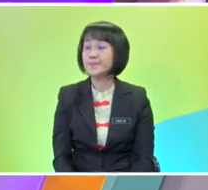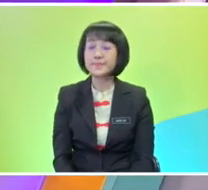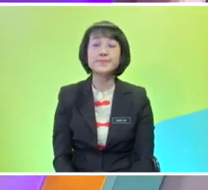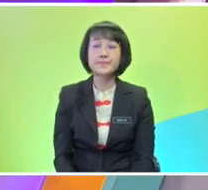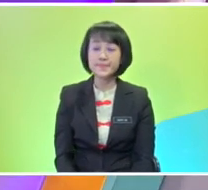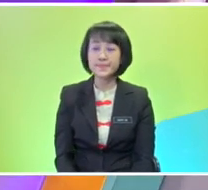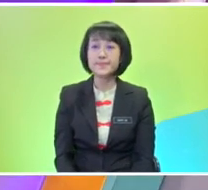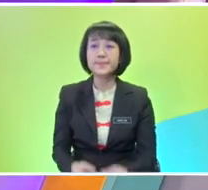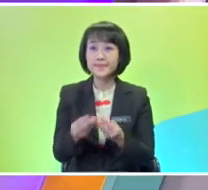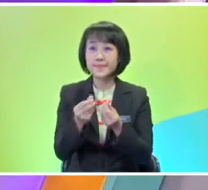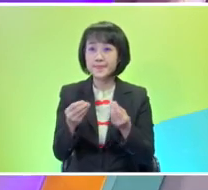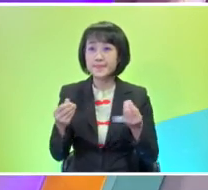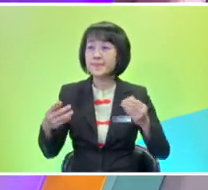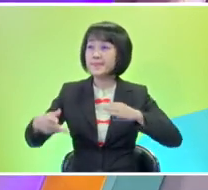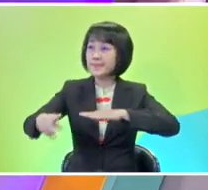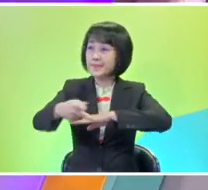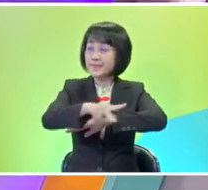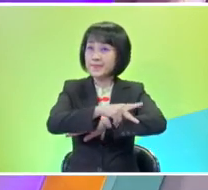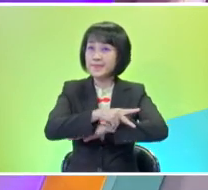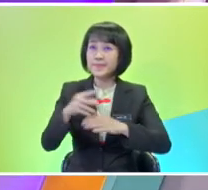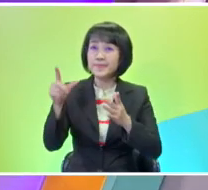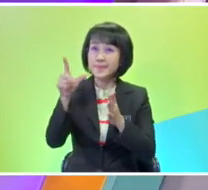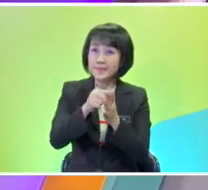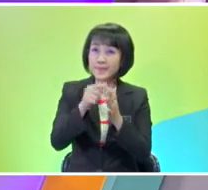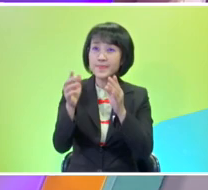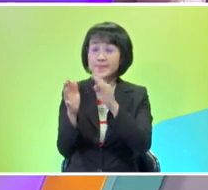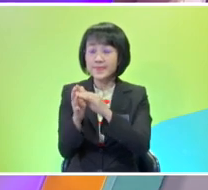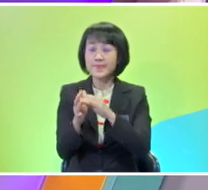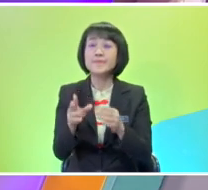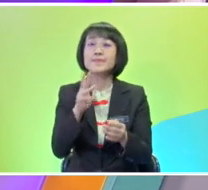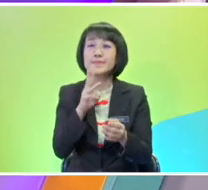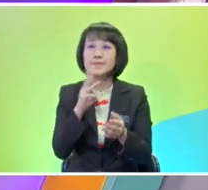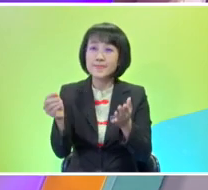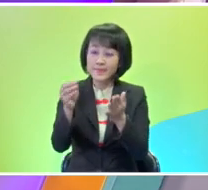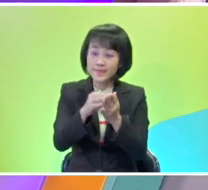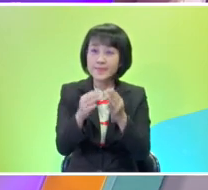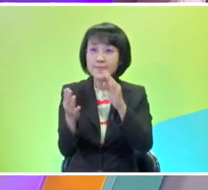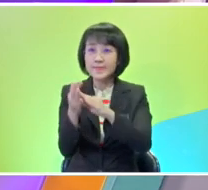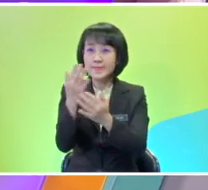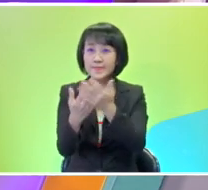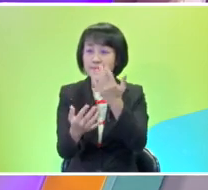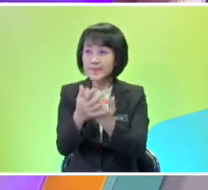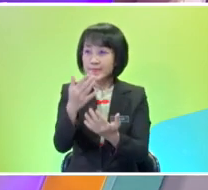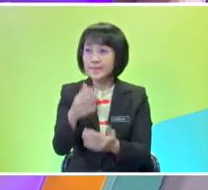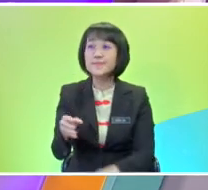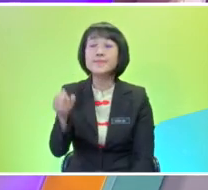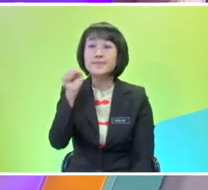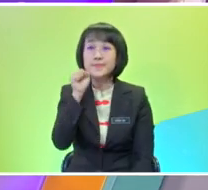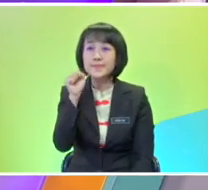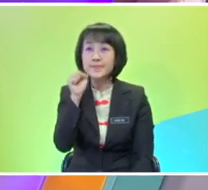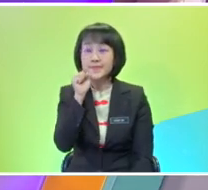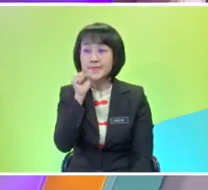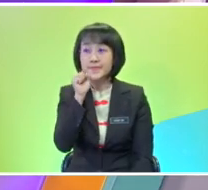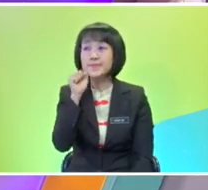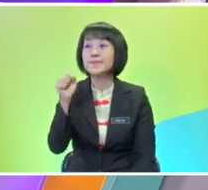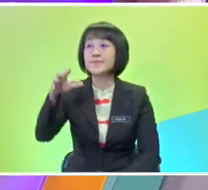ya kipasnya ini ditanya dia mulai melekat di tangan sekiranya basah Oke dan pasir yang agak mirip pegang kemudian juga membuat